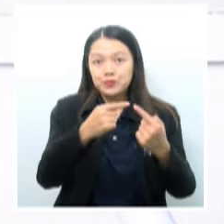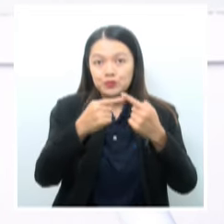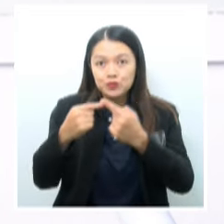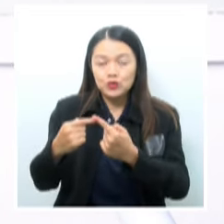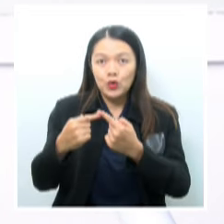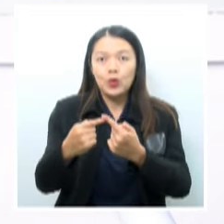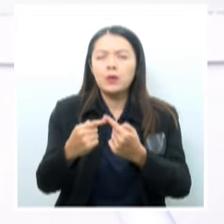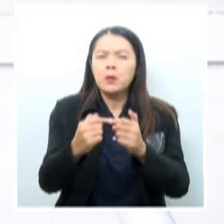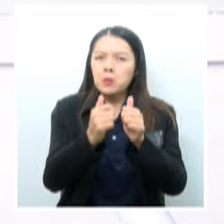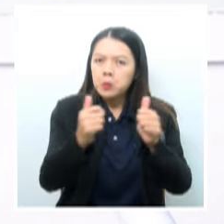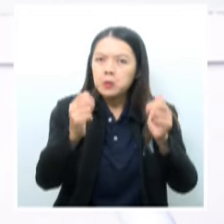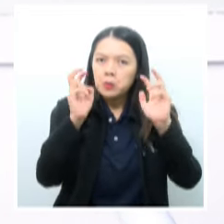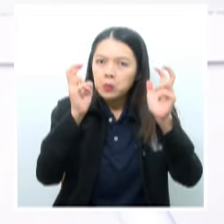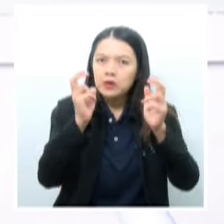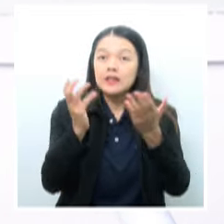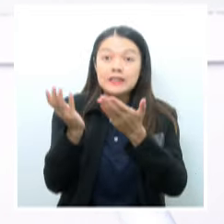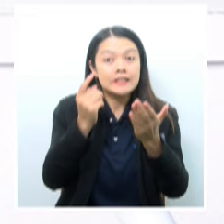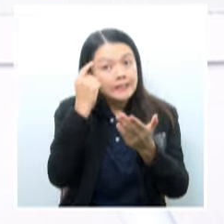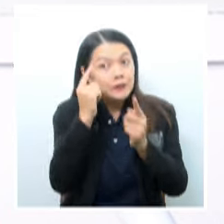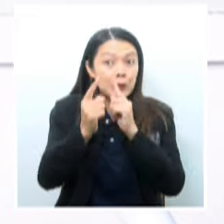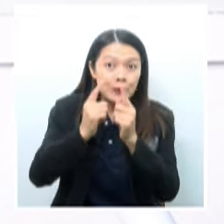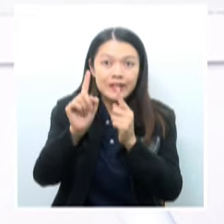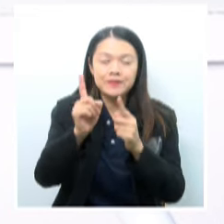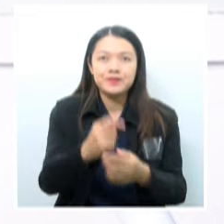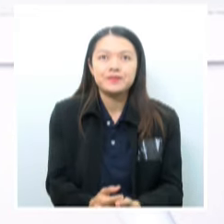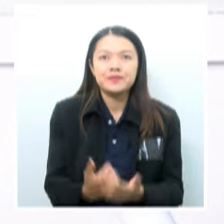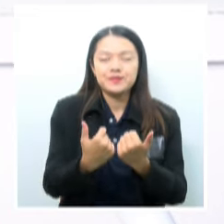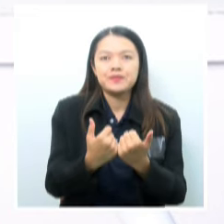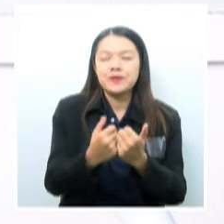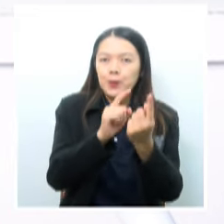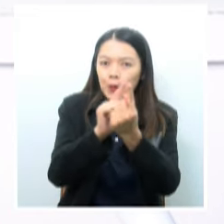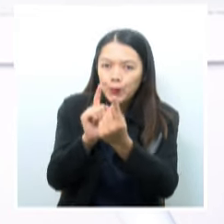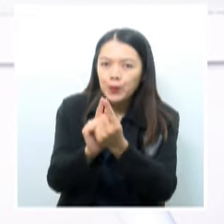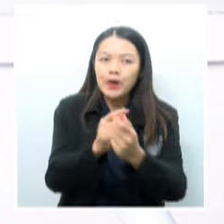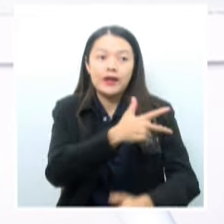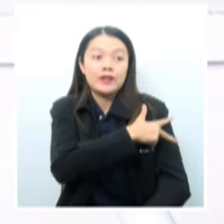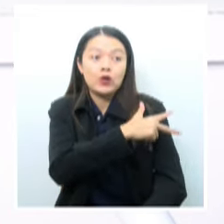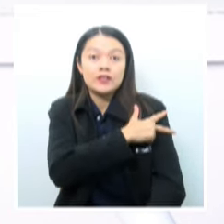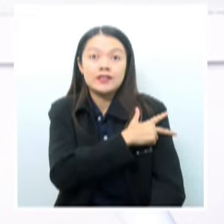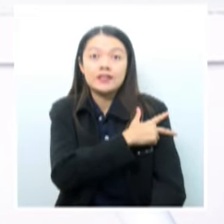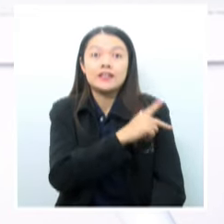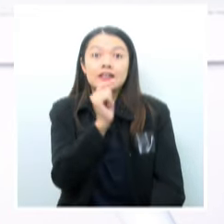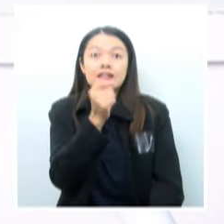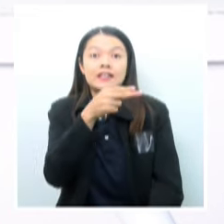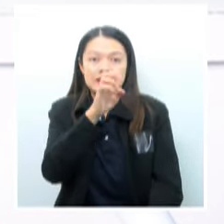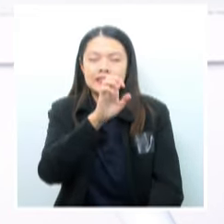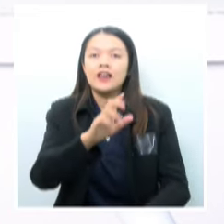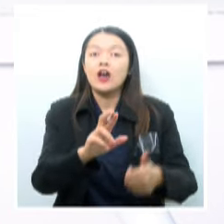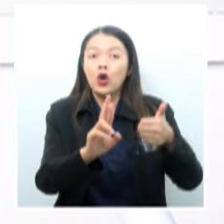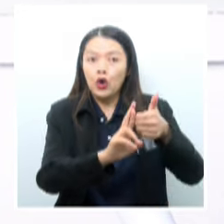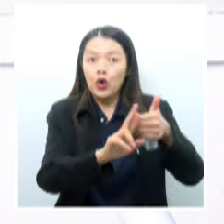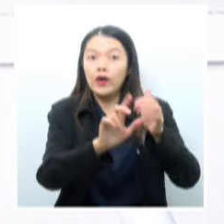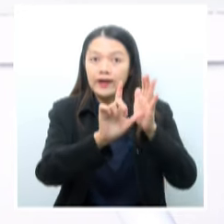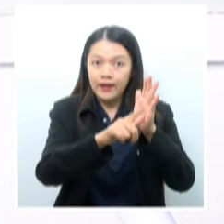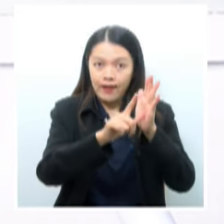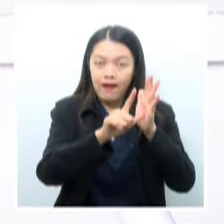งเรื่องราวดีๆนะคะในช่วงชวนคิดชวนคุยค่ะซึ่งในวันนี้นะคะทุกท่านจะได้พบกับท่านดร.ทีพวังคณันท่านรองเลขาธิการคณะกรรมการ